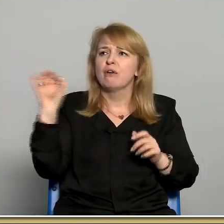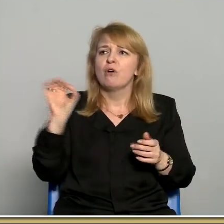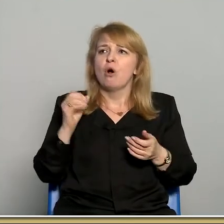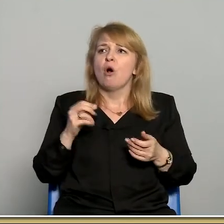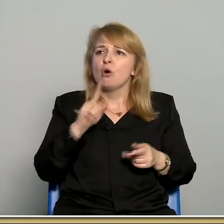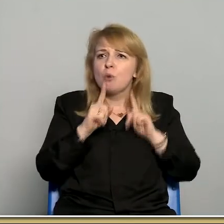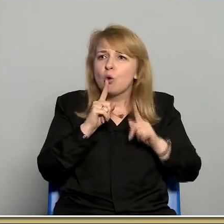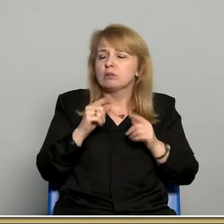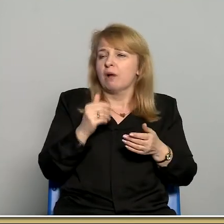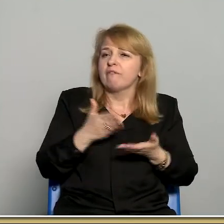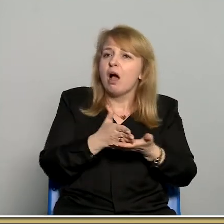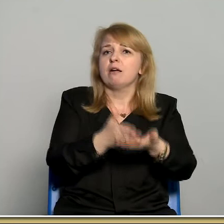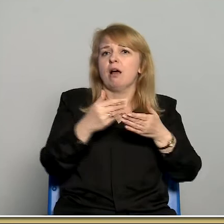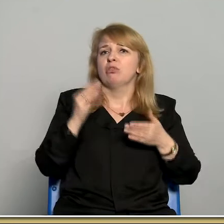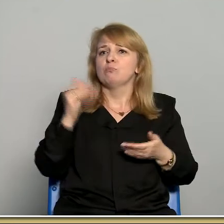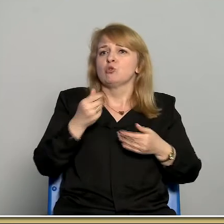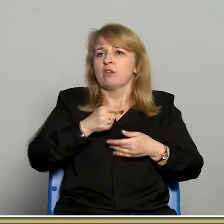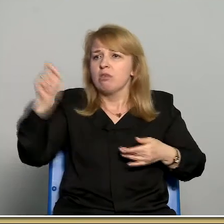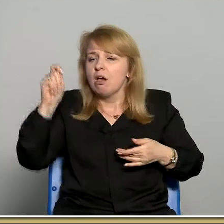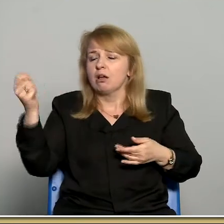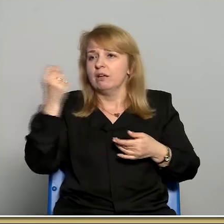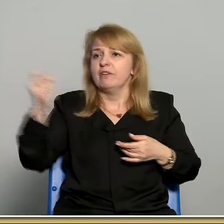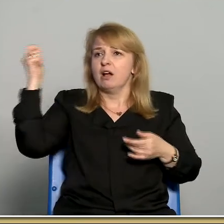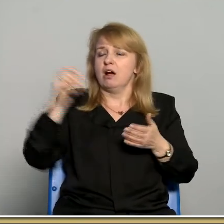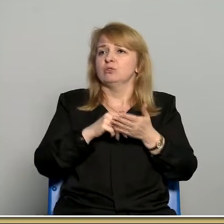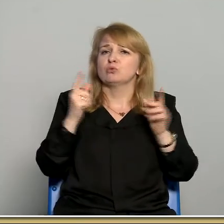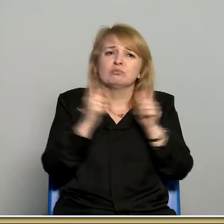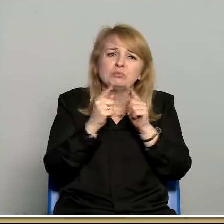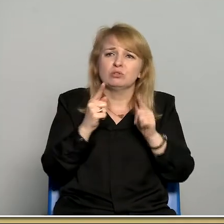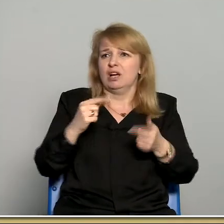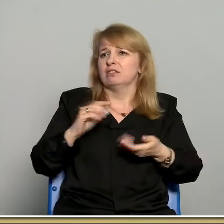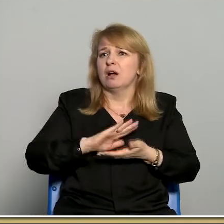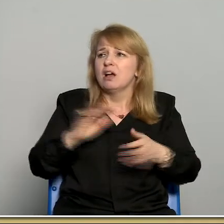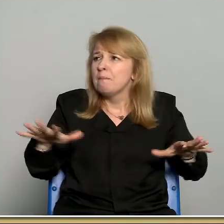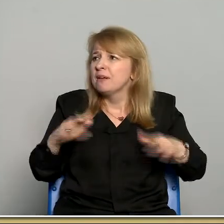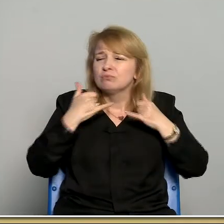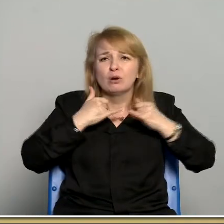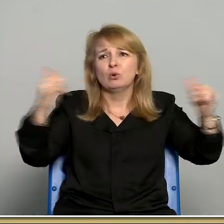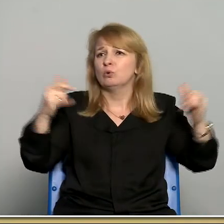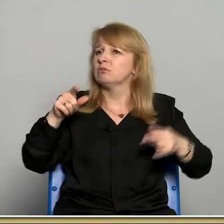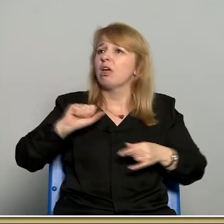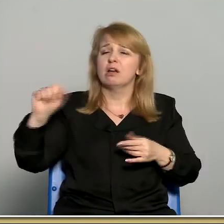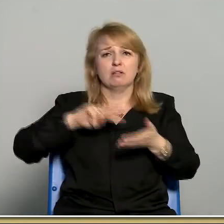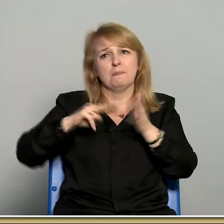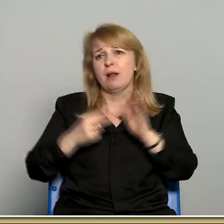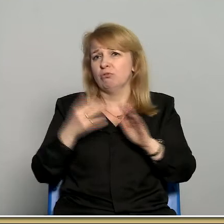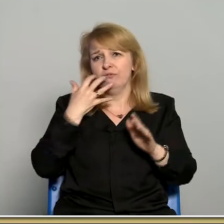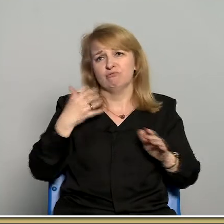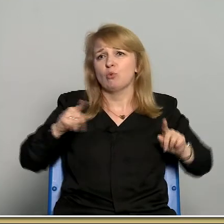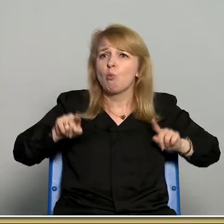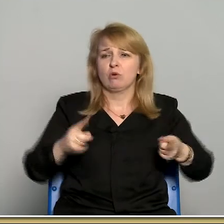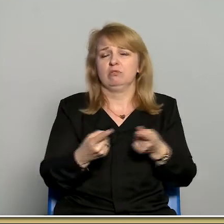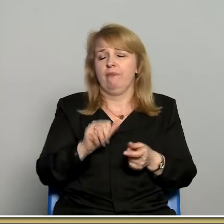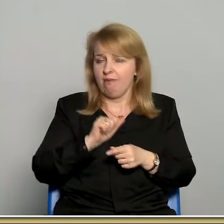także dojeżdżamy w różne miejsca, na różne spotkania, które są przez nas organizowane czy